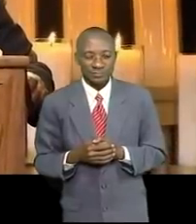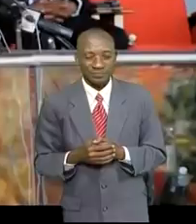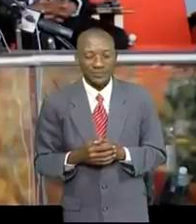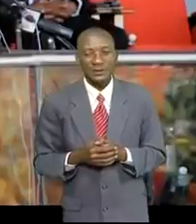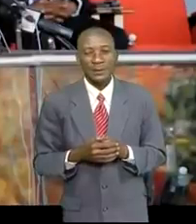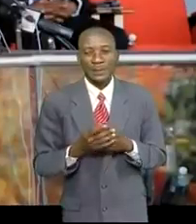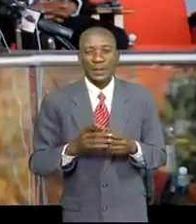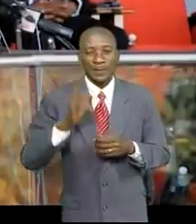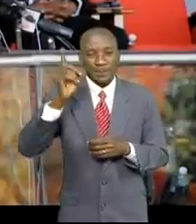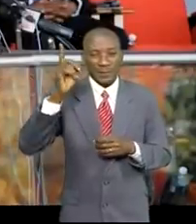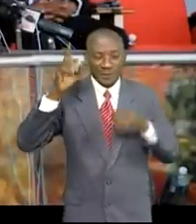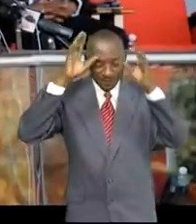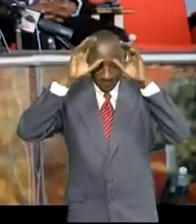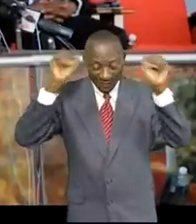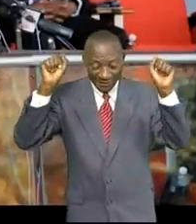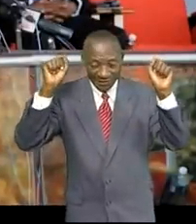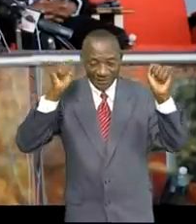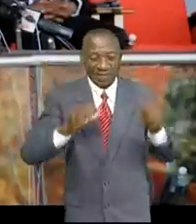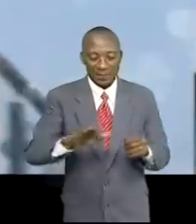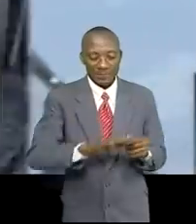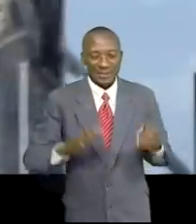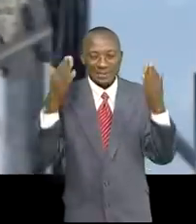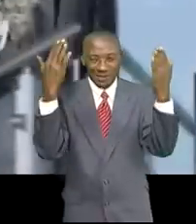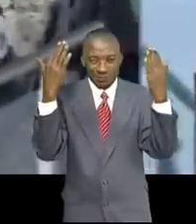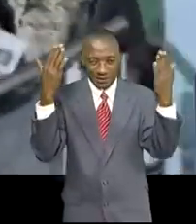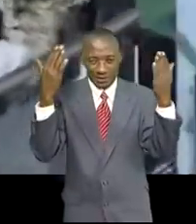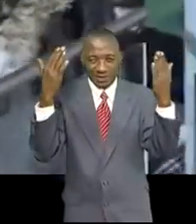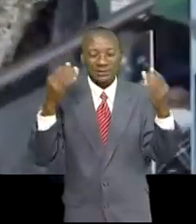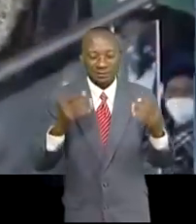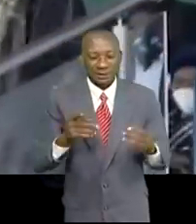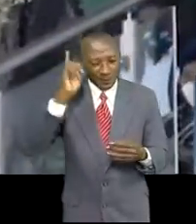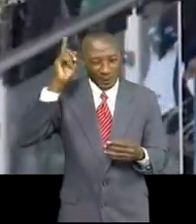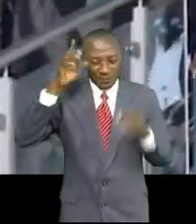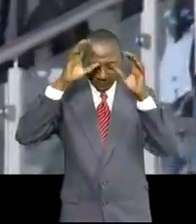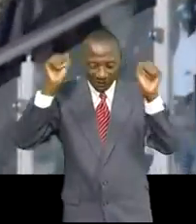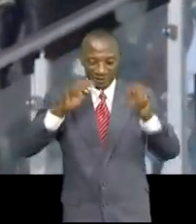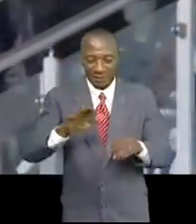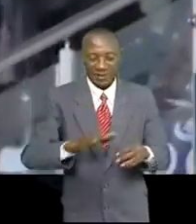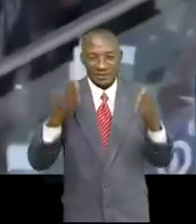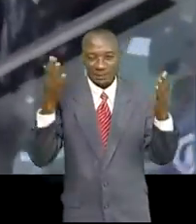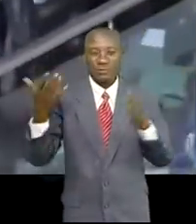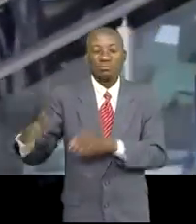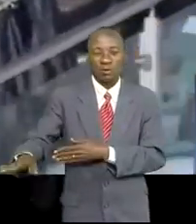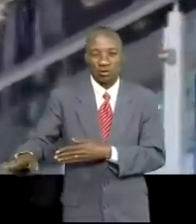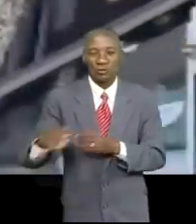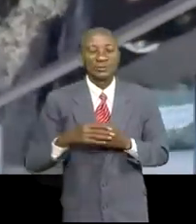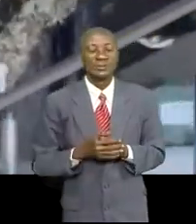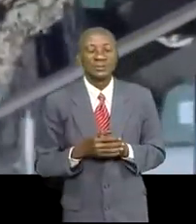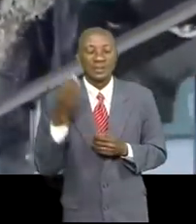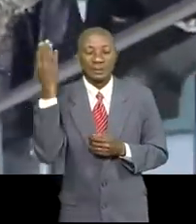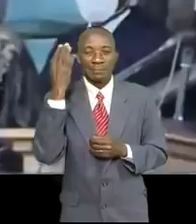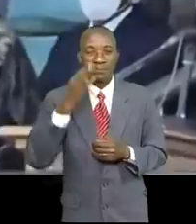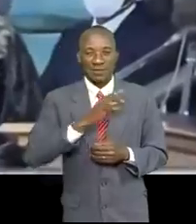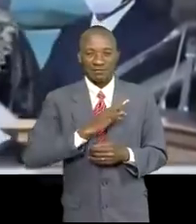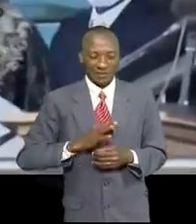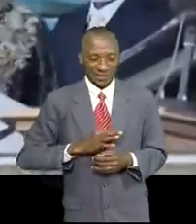la Zambie, a reçu les hommages dignes de son rang. Le président de la République, président de l'Union africaine, Félix-Antoine Tshisekedi Tshilombo, y a